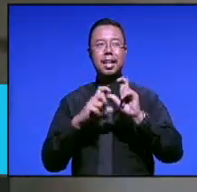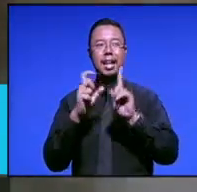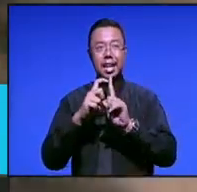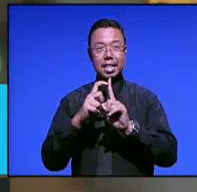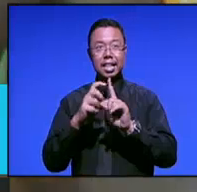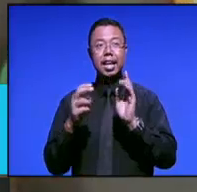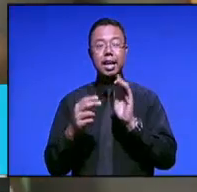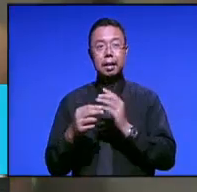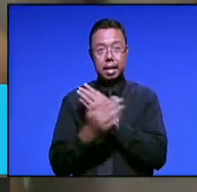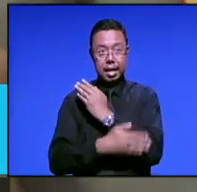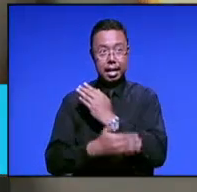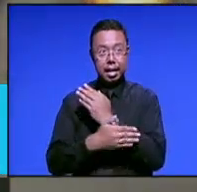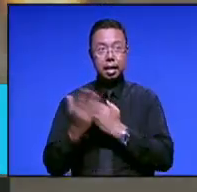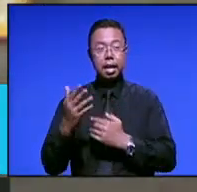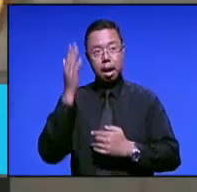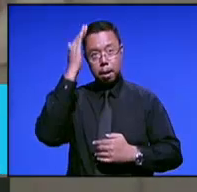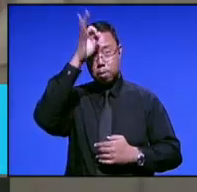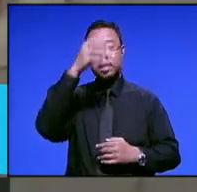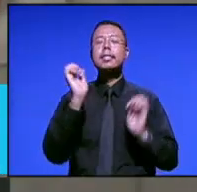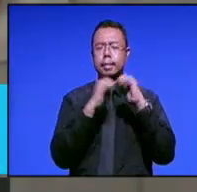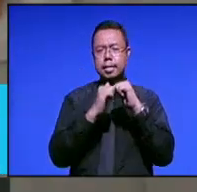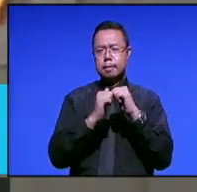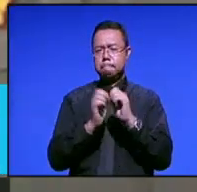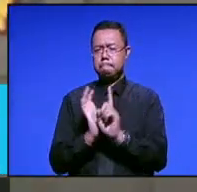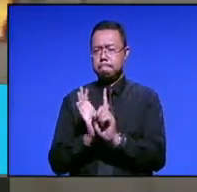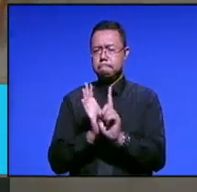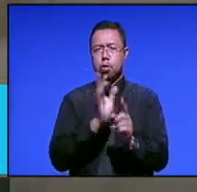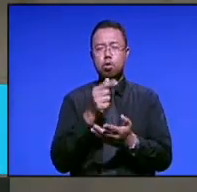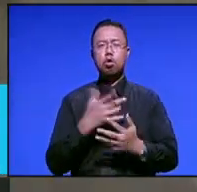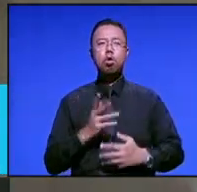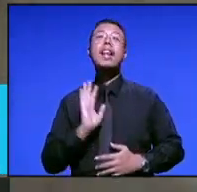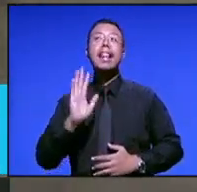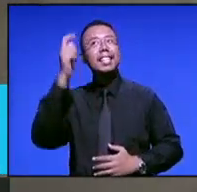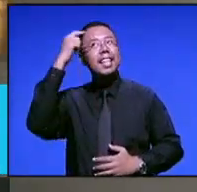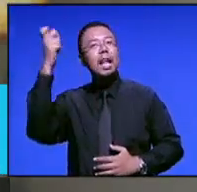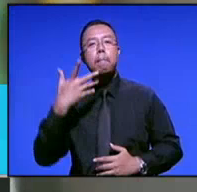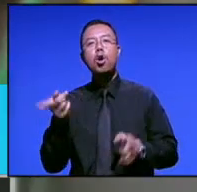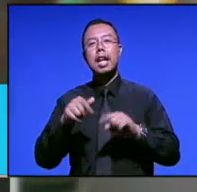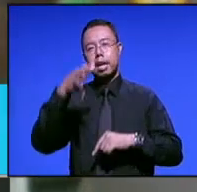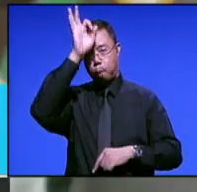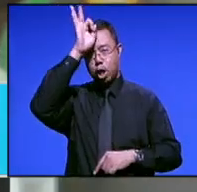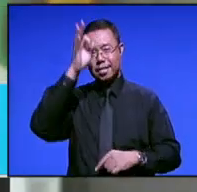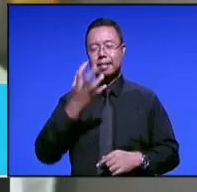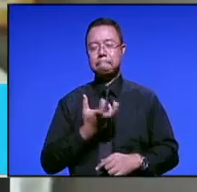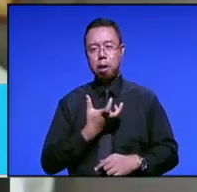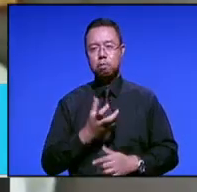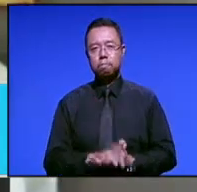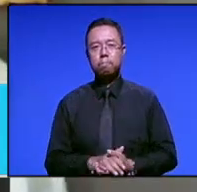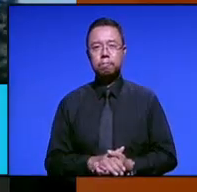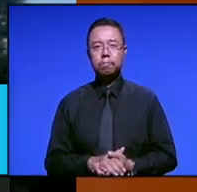Kalisalam. Kapolres juga berjanji untuk mengawal cita-cita Aditya yang ingin menjadi polisi.